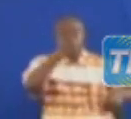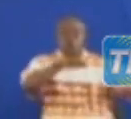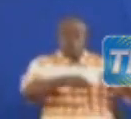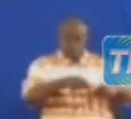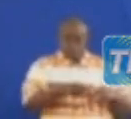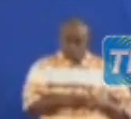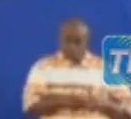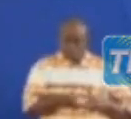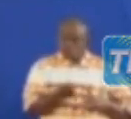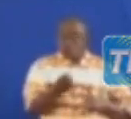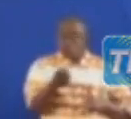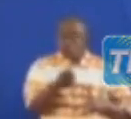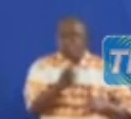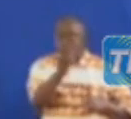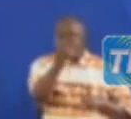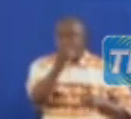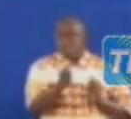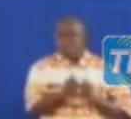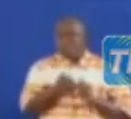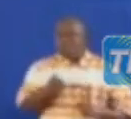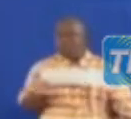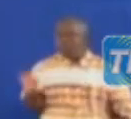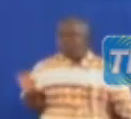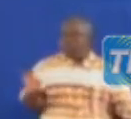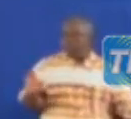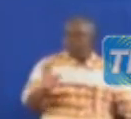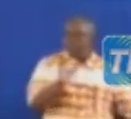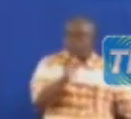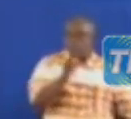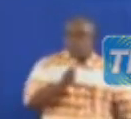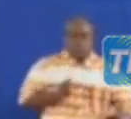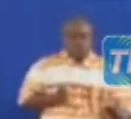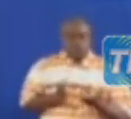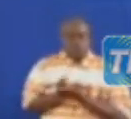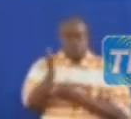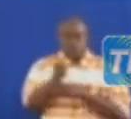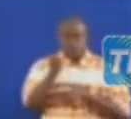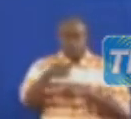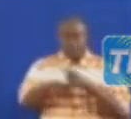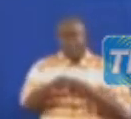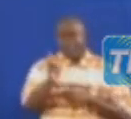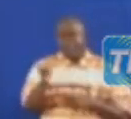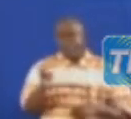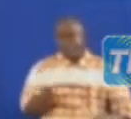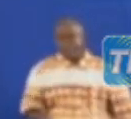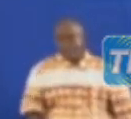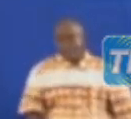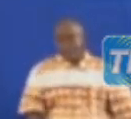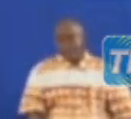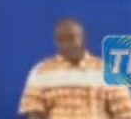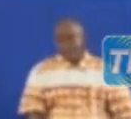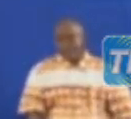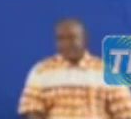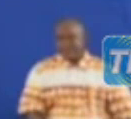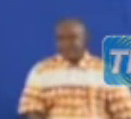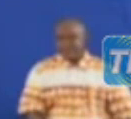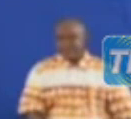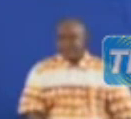kwa kutoa mikopo ya 10% kupitia mapato ya ndani ya halmashauri. Aidha, ofisi